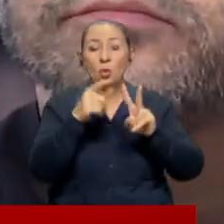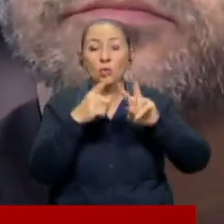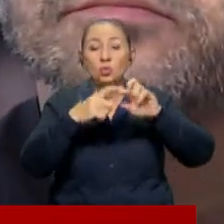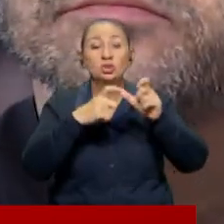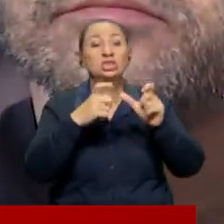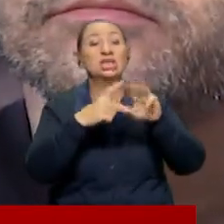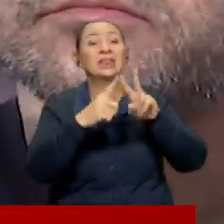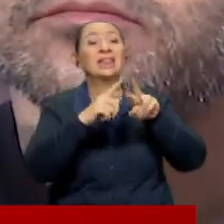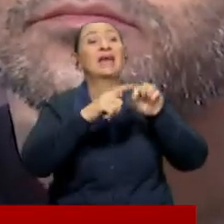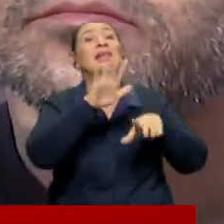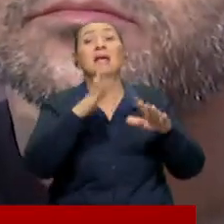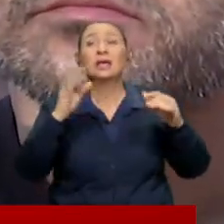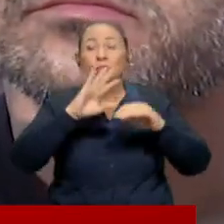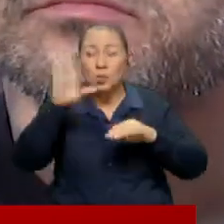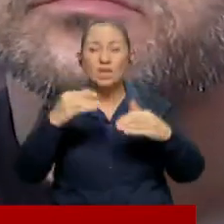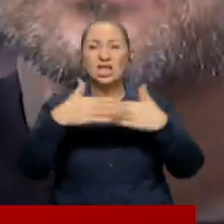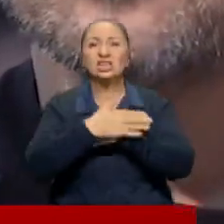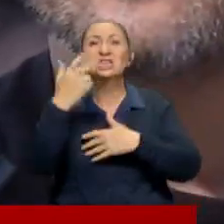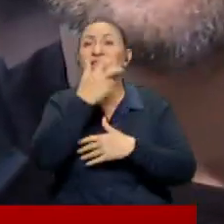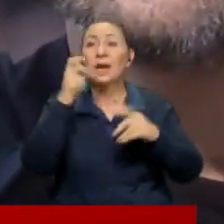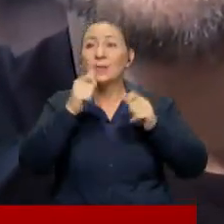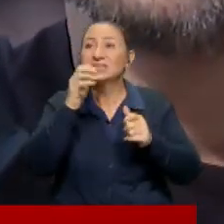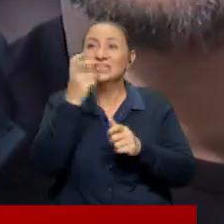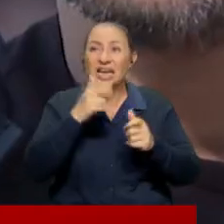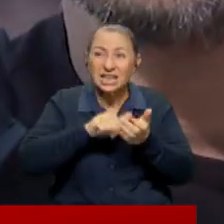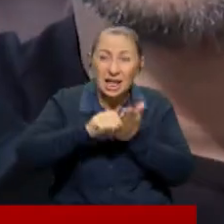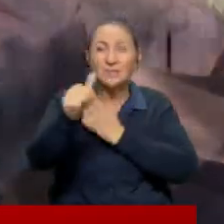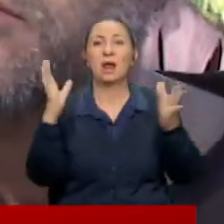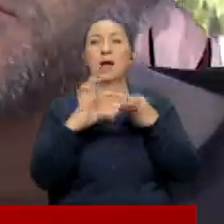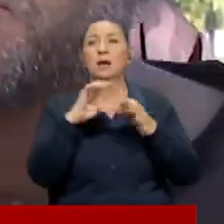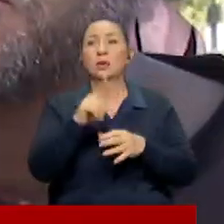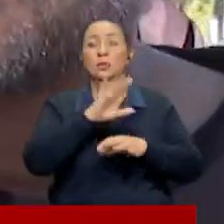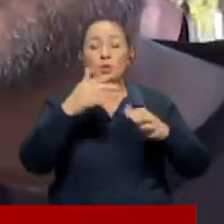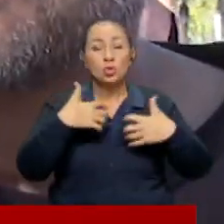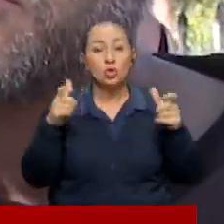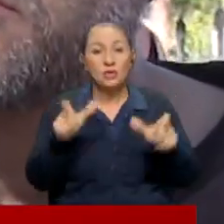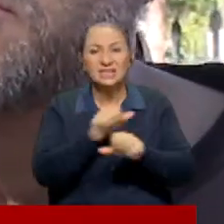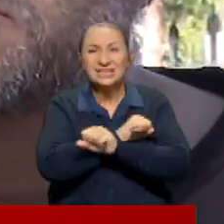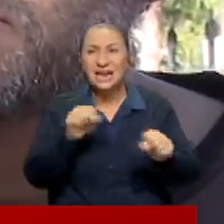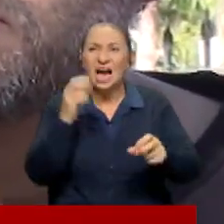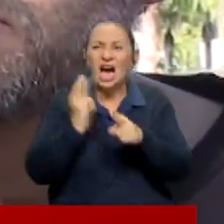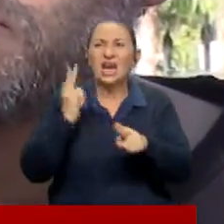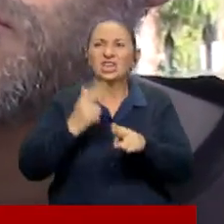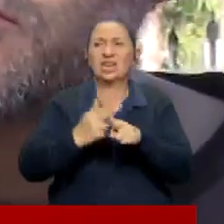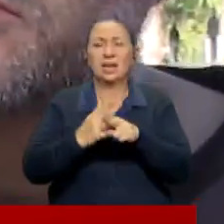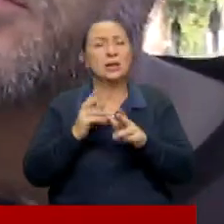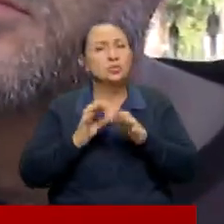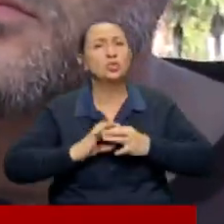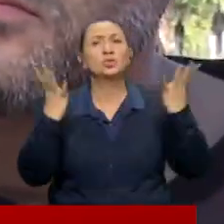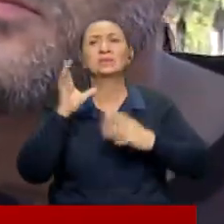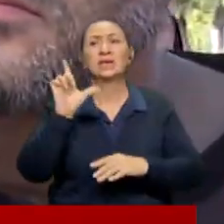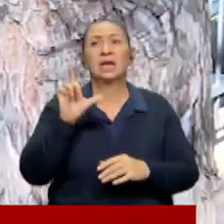Şener'i değil, tüm gece sahne alan sanatçıların tamamını ilgilendirmektedir. Tüm güvenlik açıklarının ivedilikle